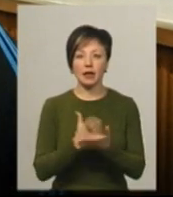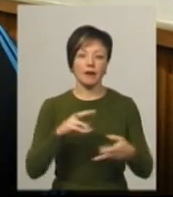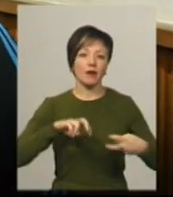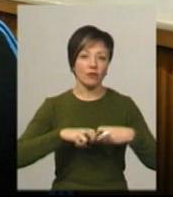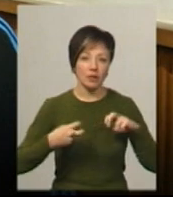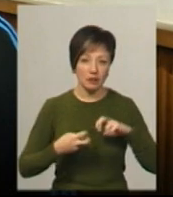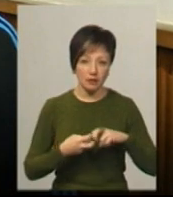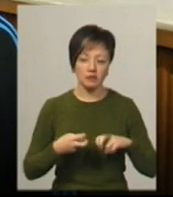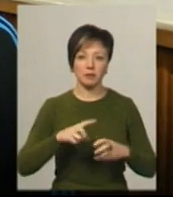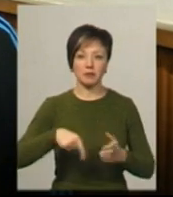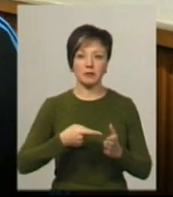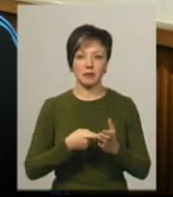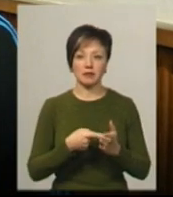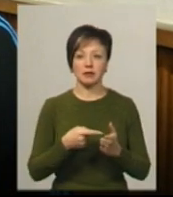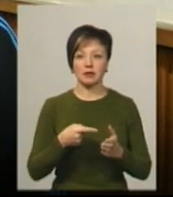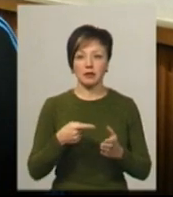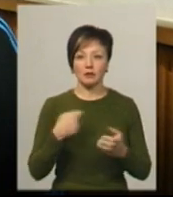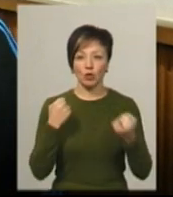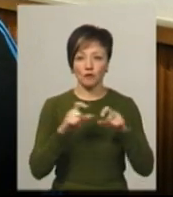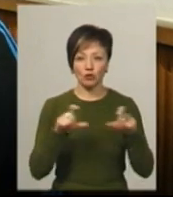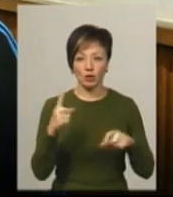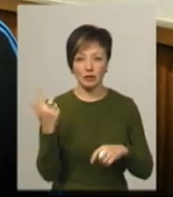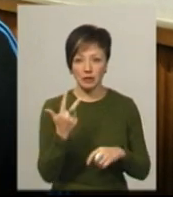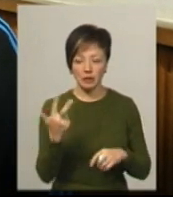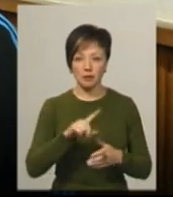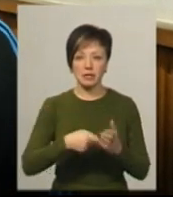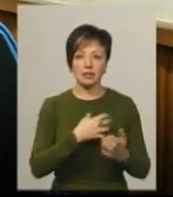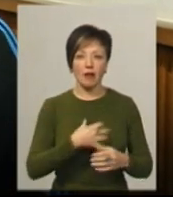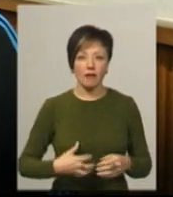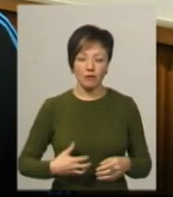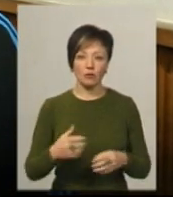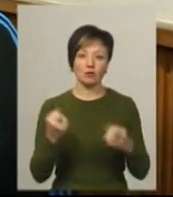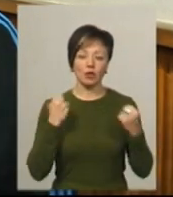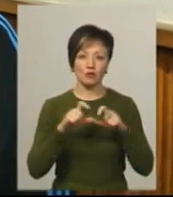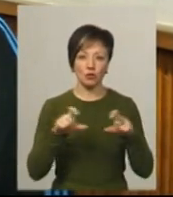Франківщини, з Франківська міста, де є США номер 3, з міста Славута, де є США,